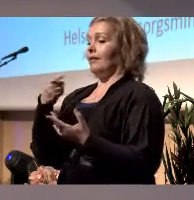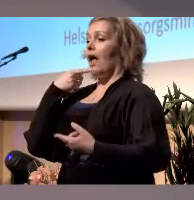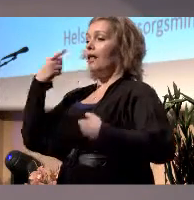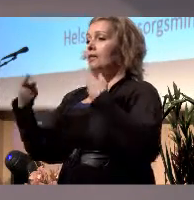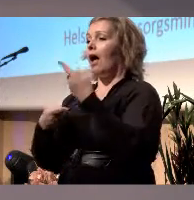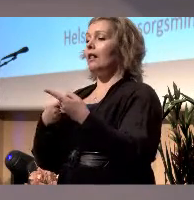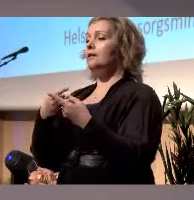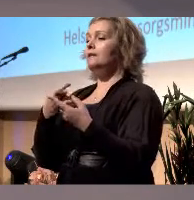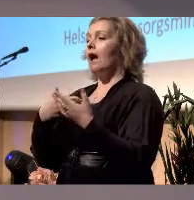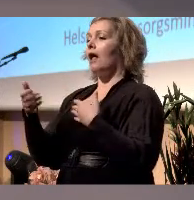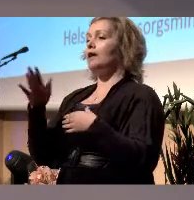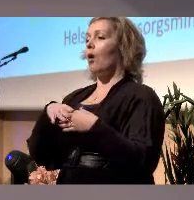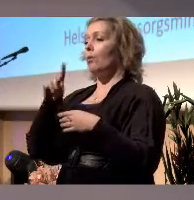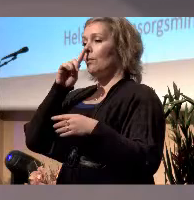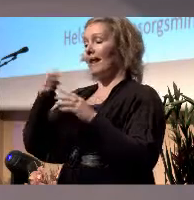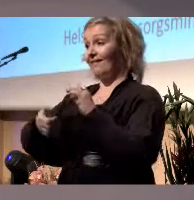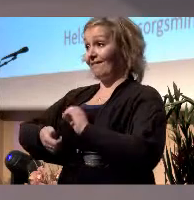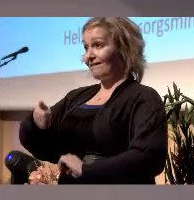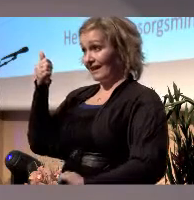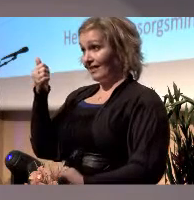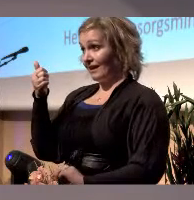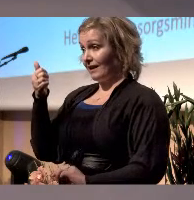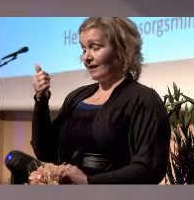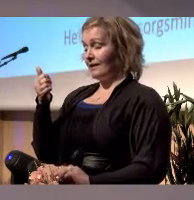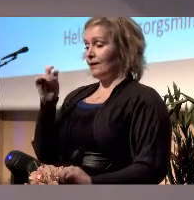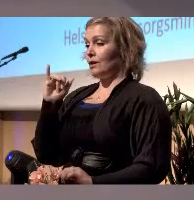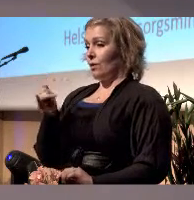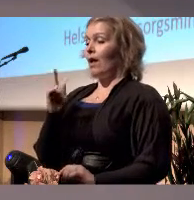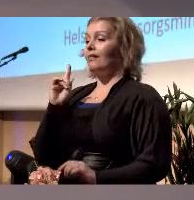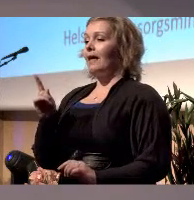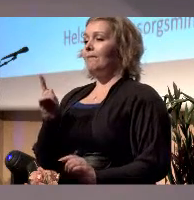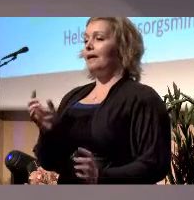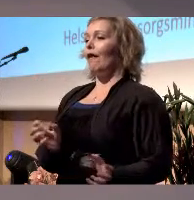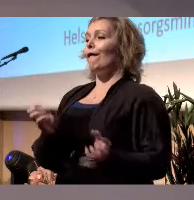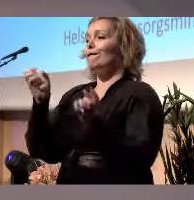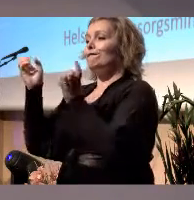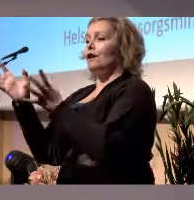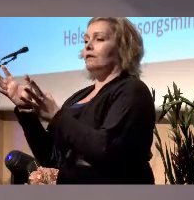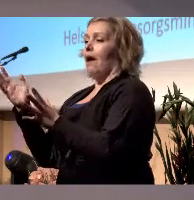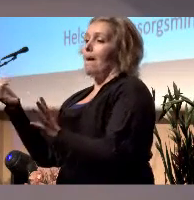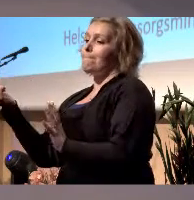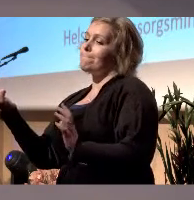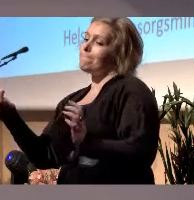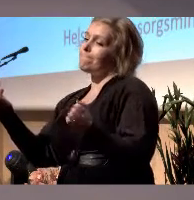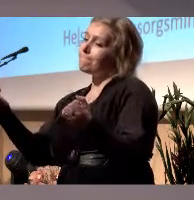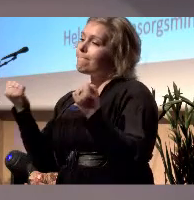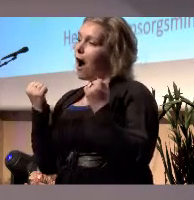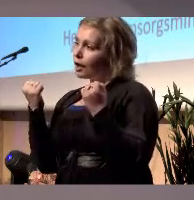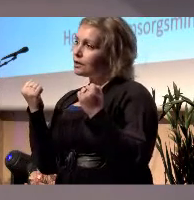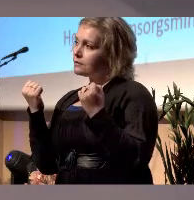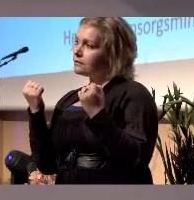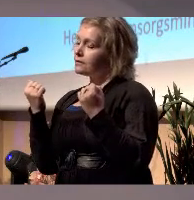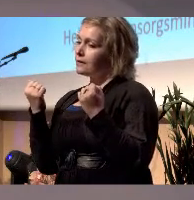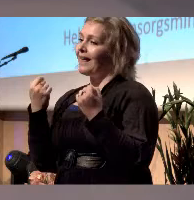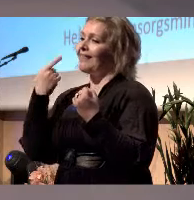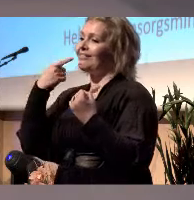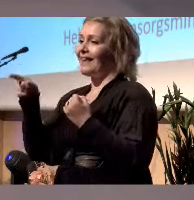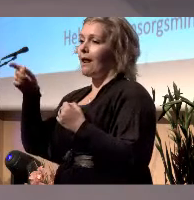talen skal handle om det aller viktigste, nemlig å flytte makt til